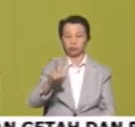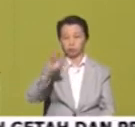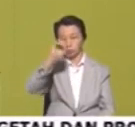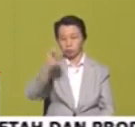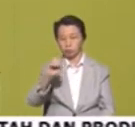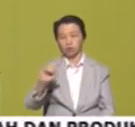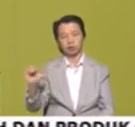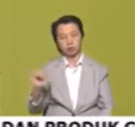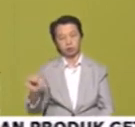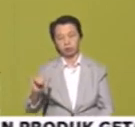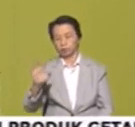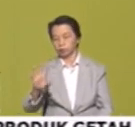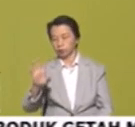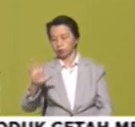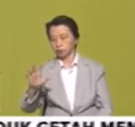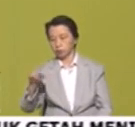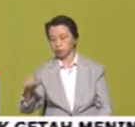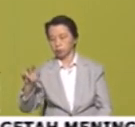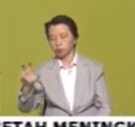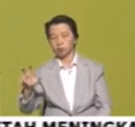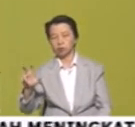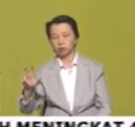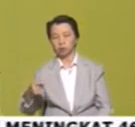49.32% iaitu